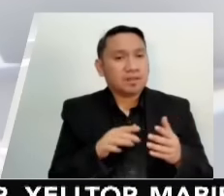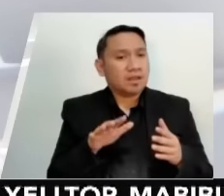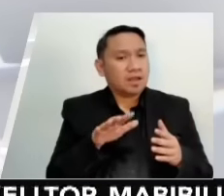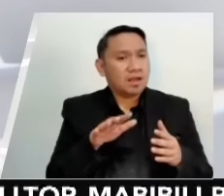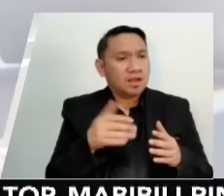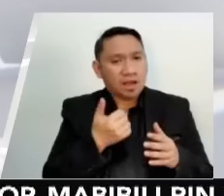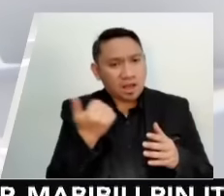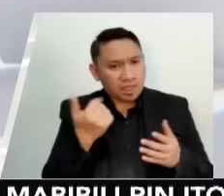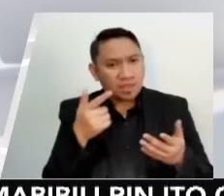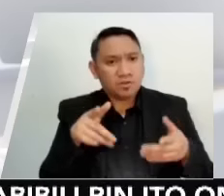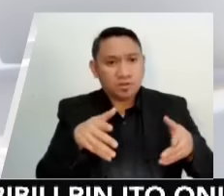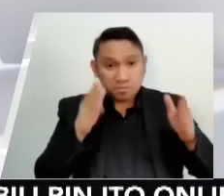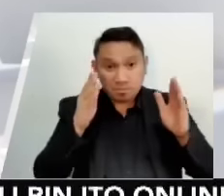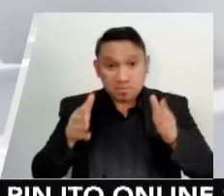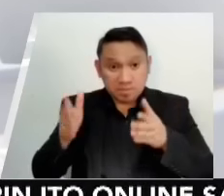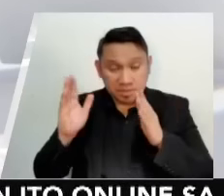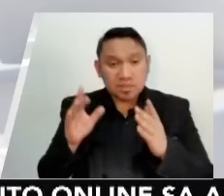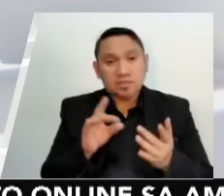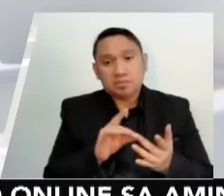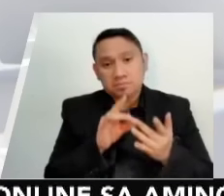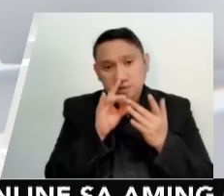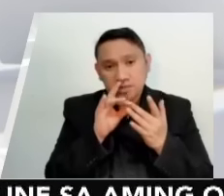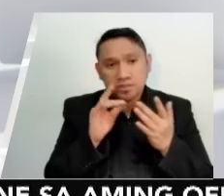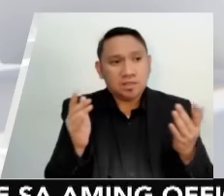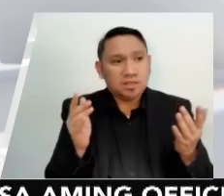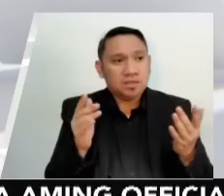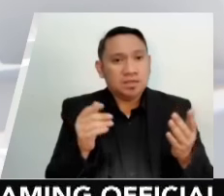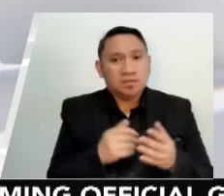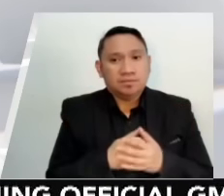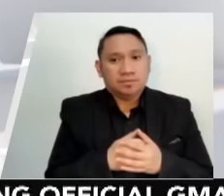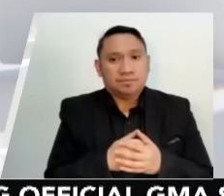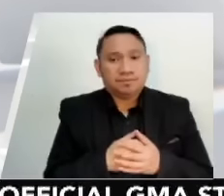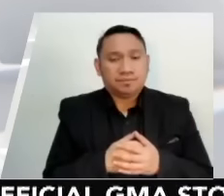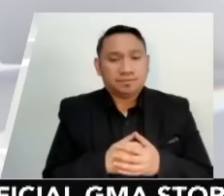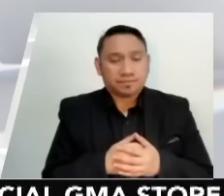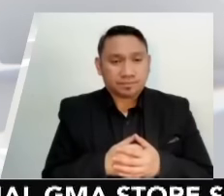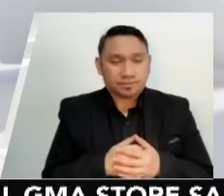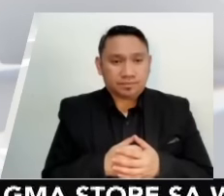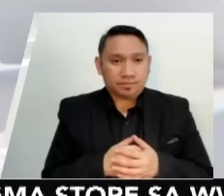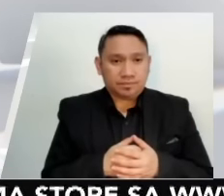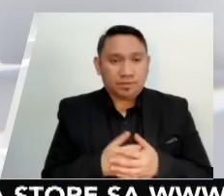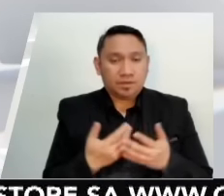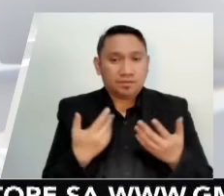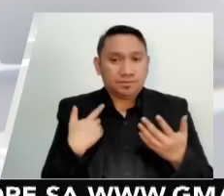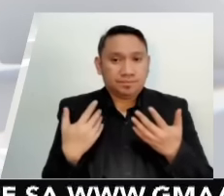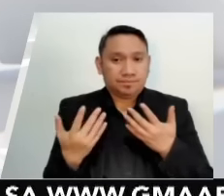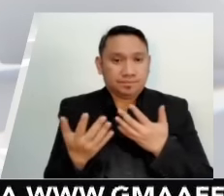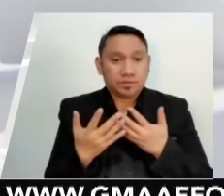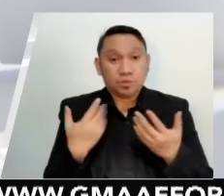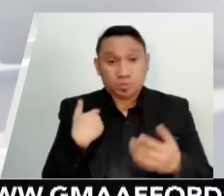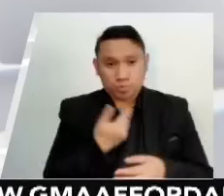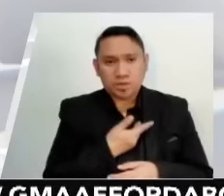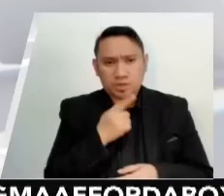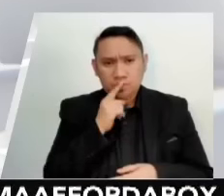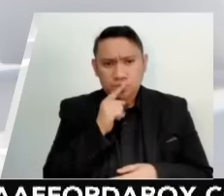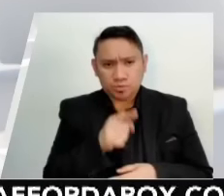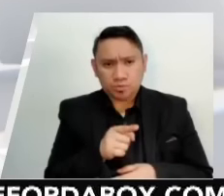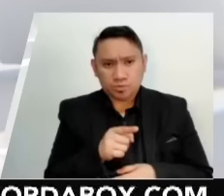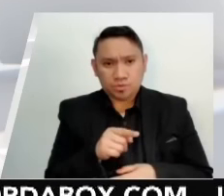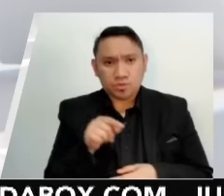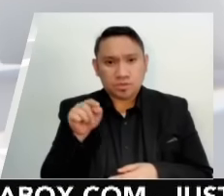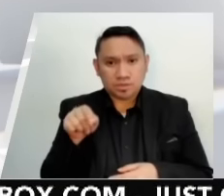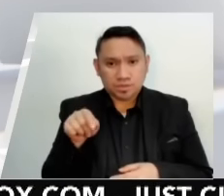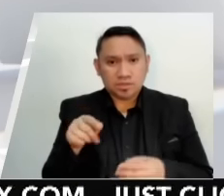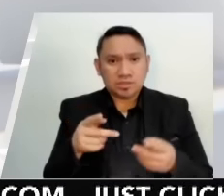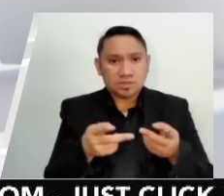buildings po, lalong-lalo na po yung mga may sa lalaki po na mga selda po. So, siguraduhin po natin na secure po siya doon. Nung